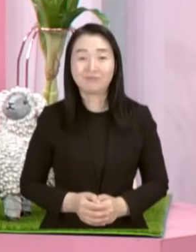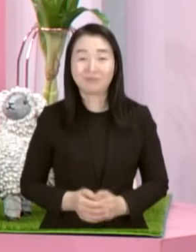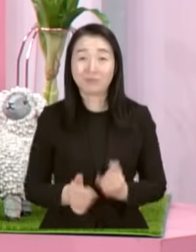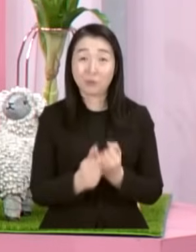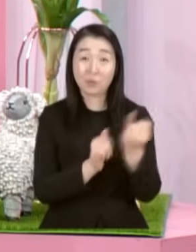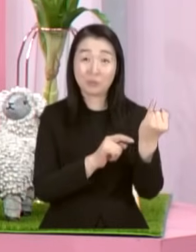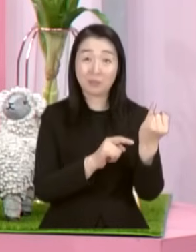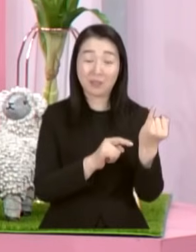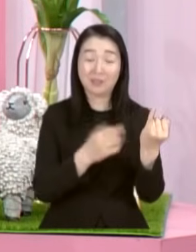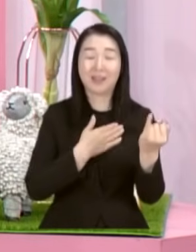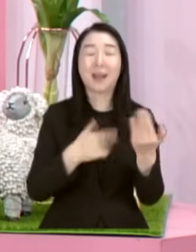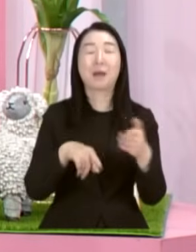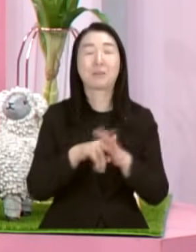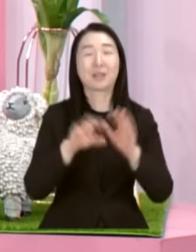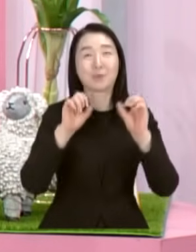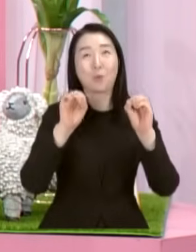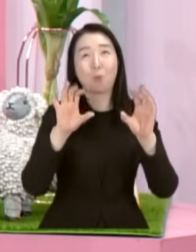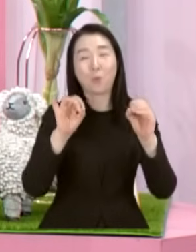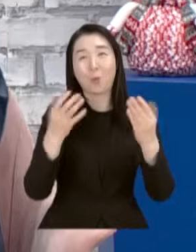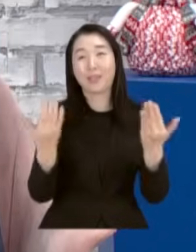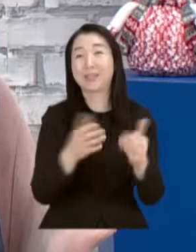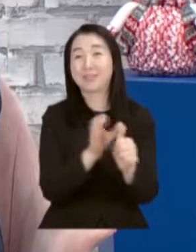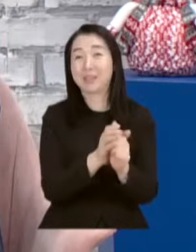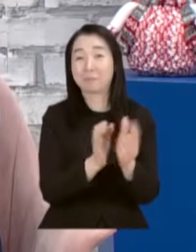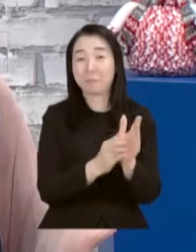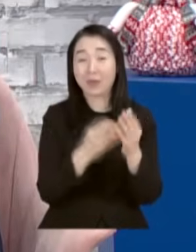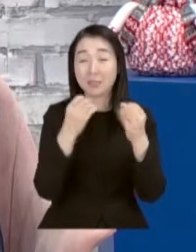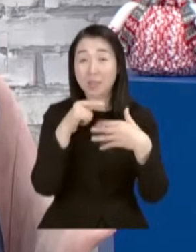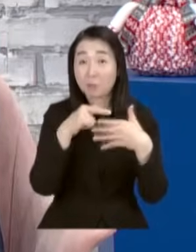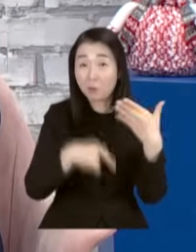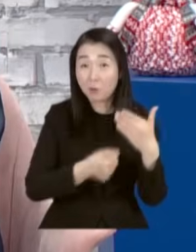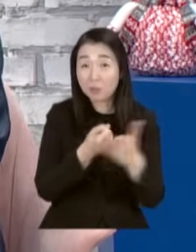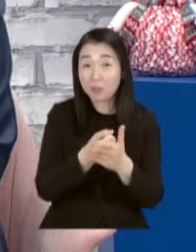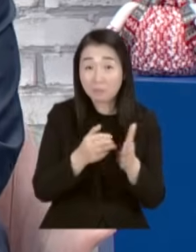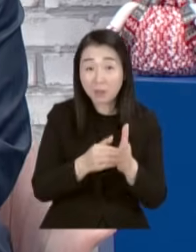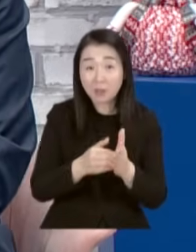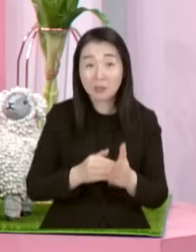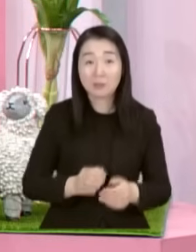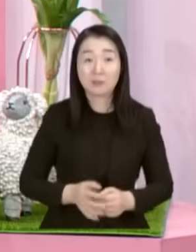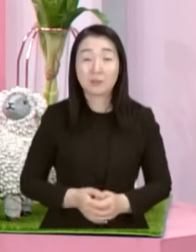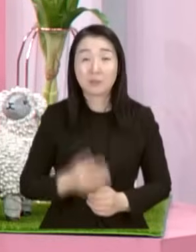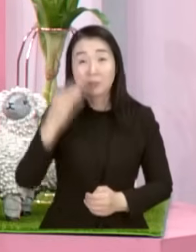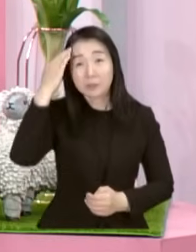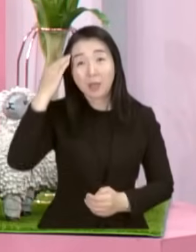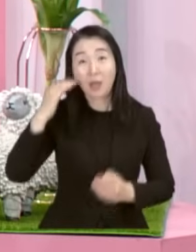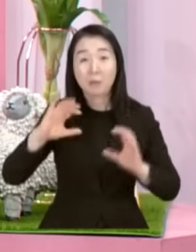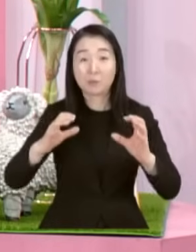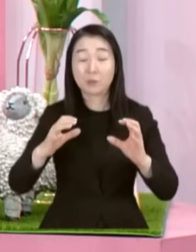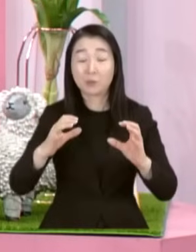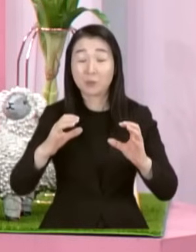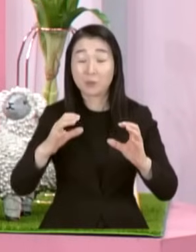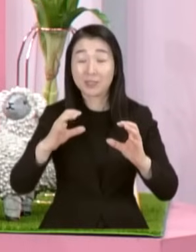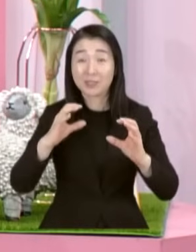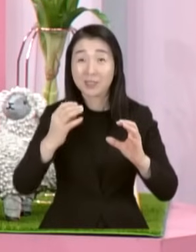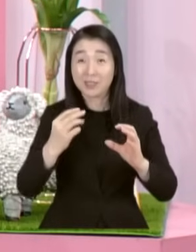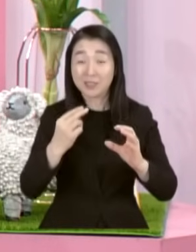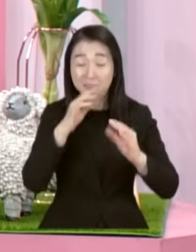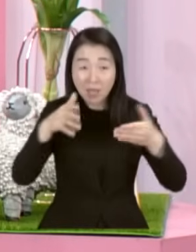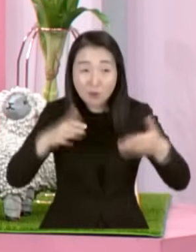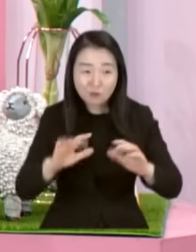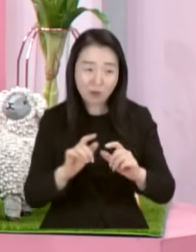집사람도 저와 함께 홍보대사가 됐어요. 그 새 프로그램 그러시군요. 제목 정해졌죠? 네. 대한민국 생육하고